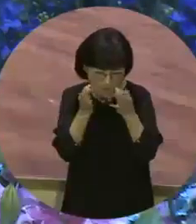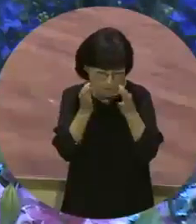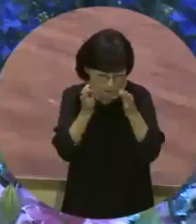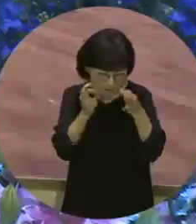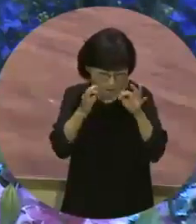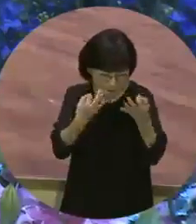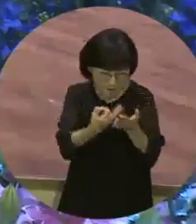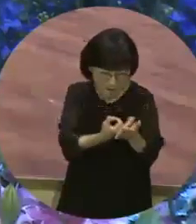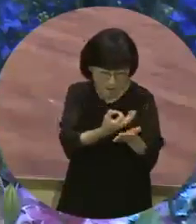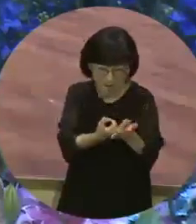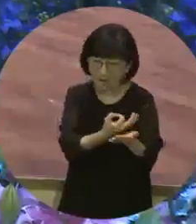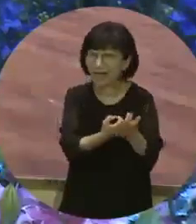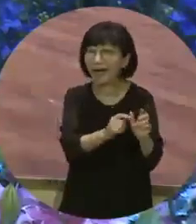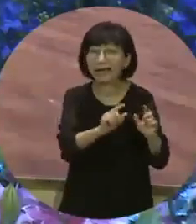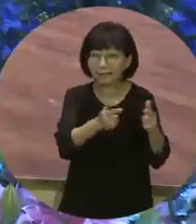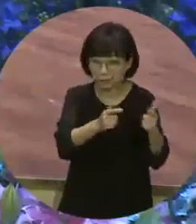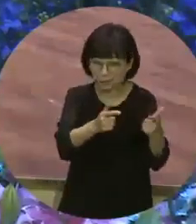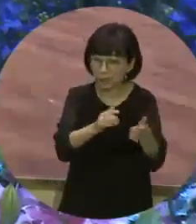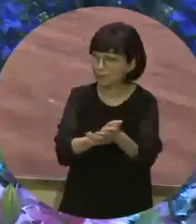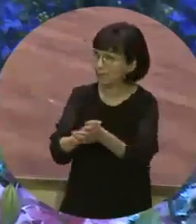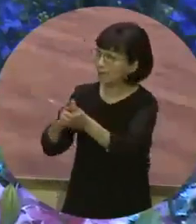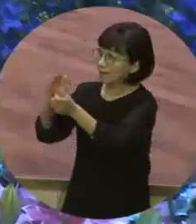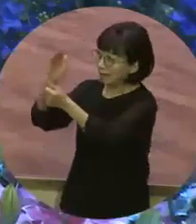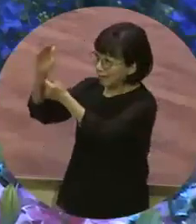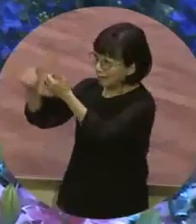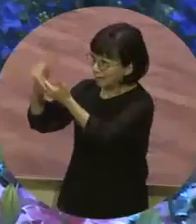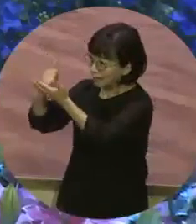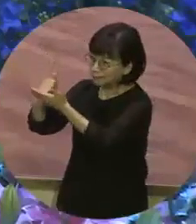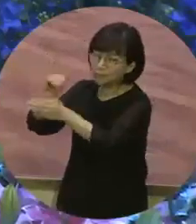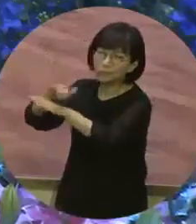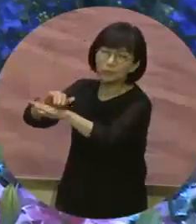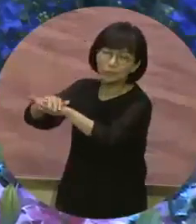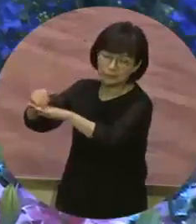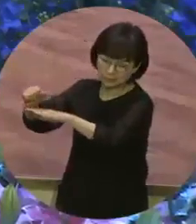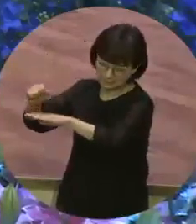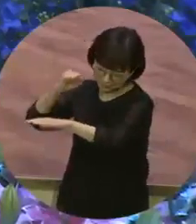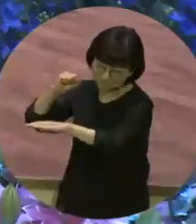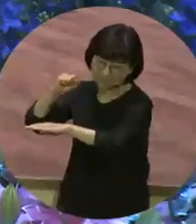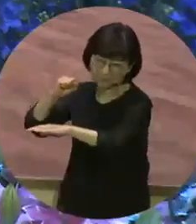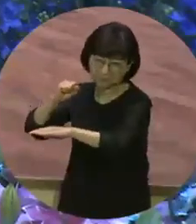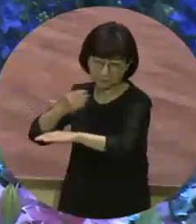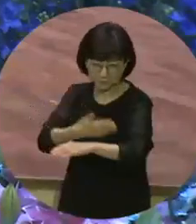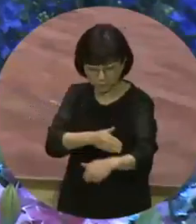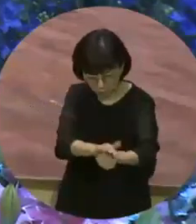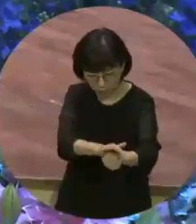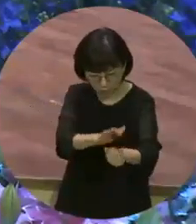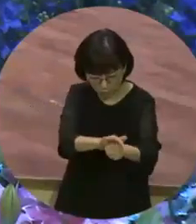창대하고 왕성하게 거부가 되게 하셨다. 하나님이 하셨다.